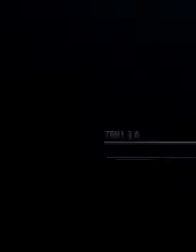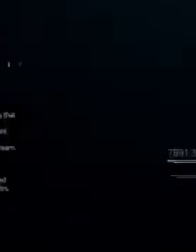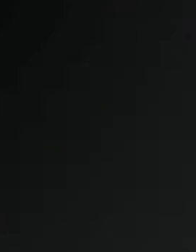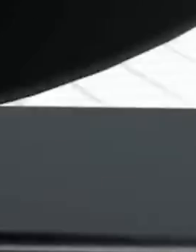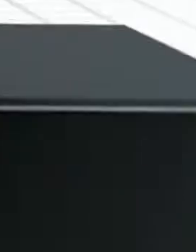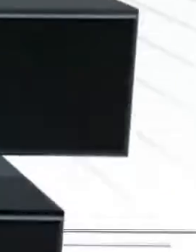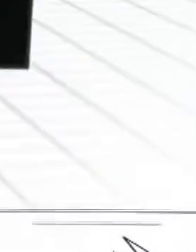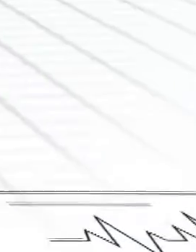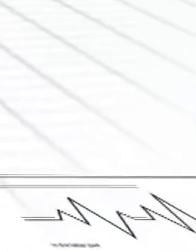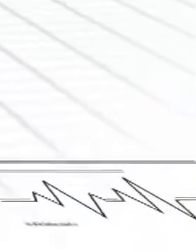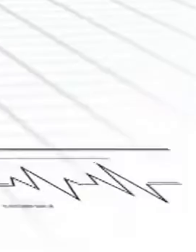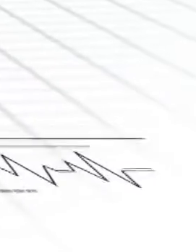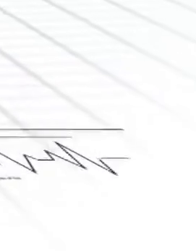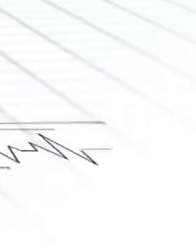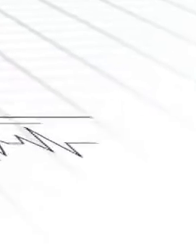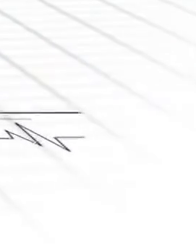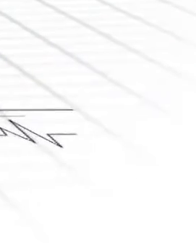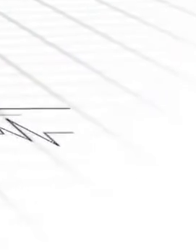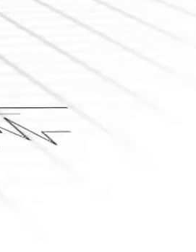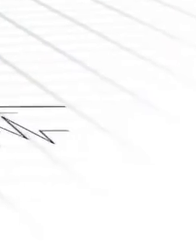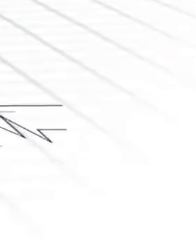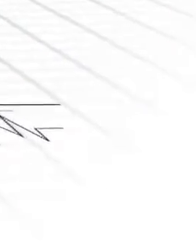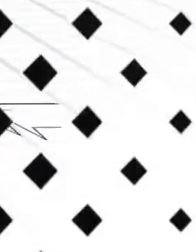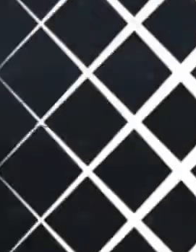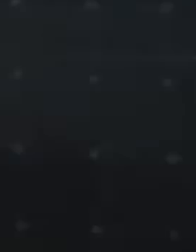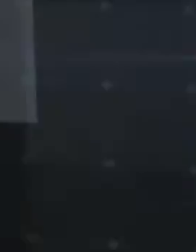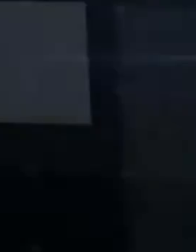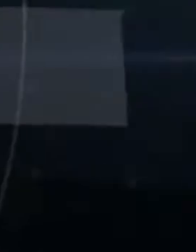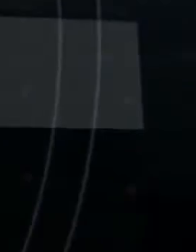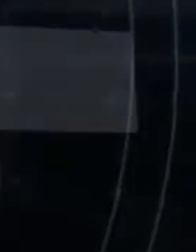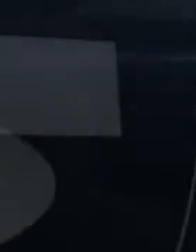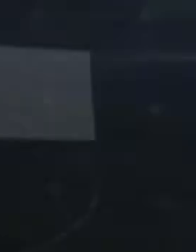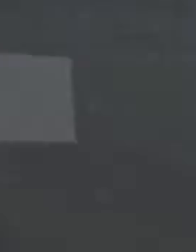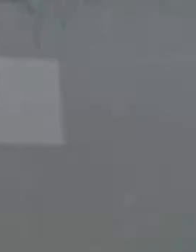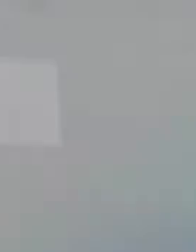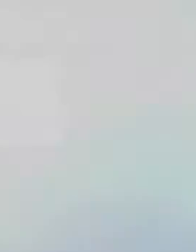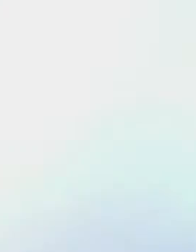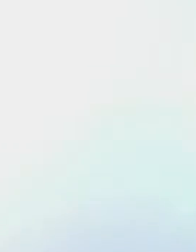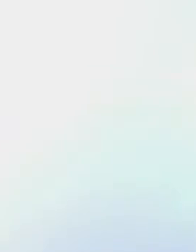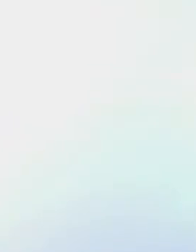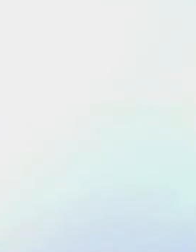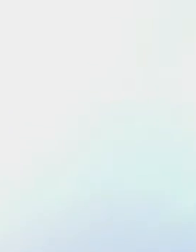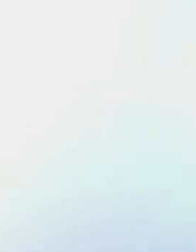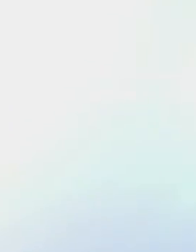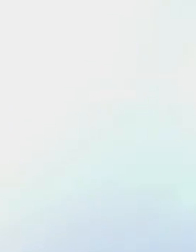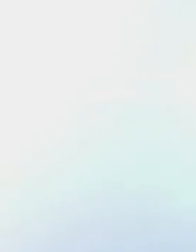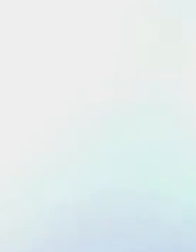으 으 으